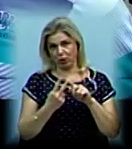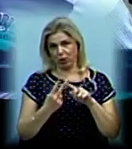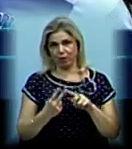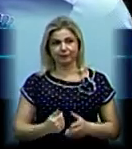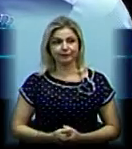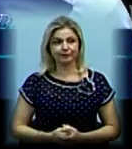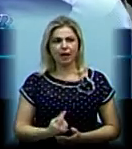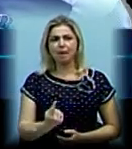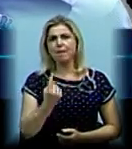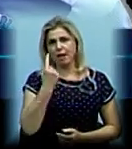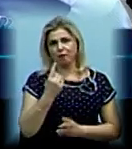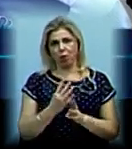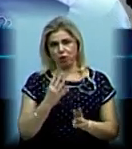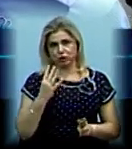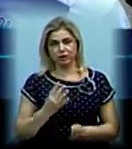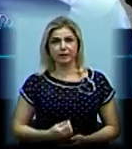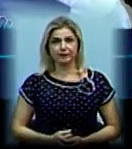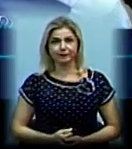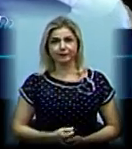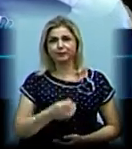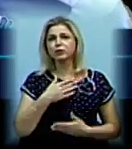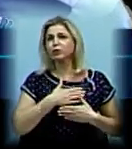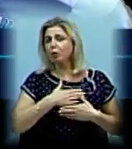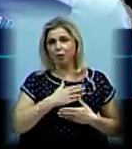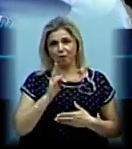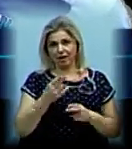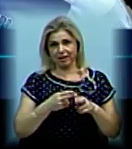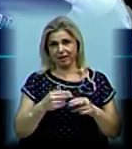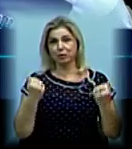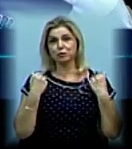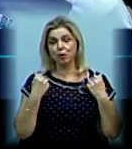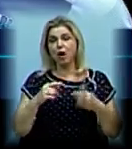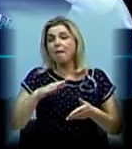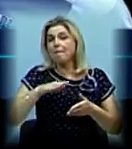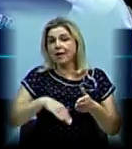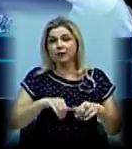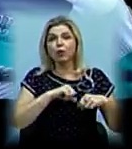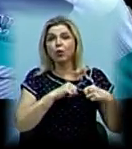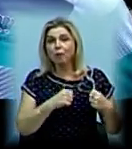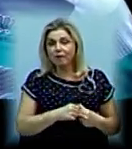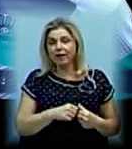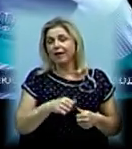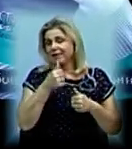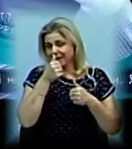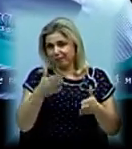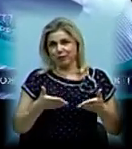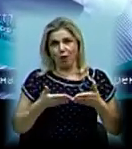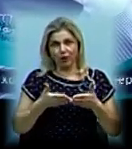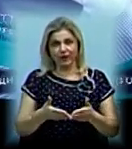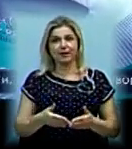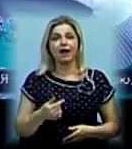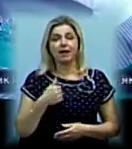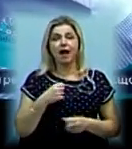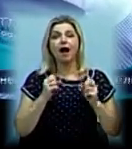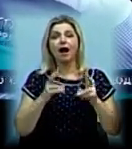В першу чергу, мабуть, любов до цього спорту, тому що без любви не можна ходити. Я